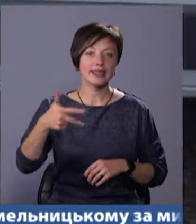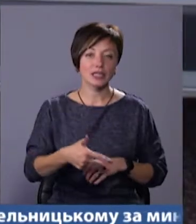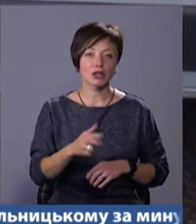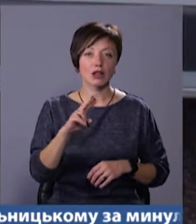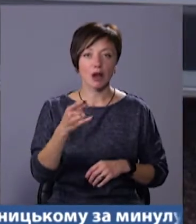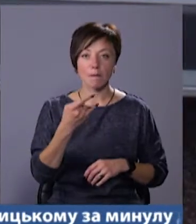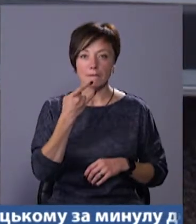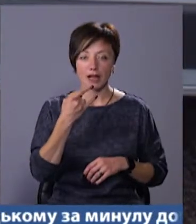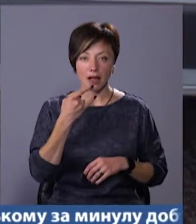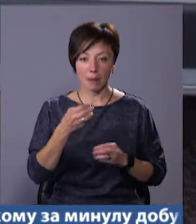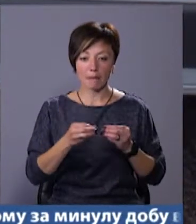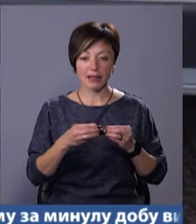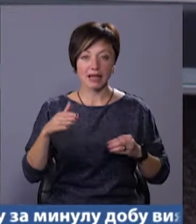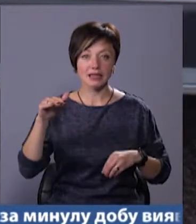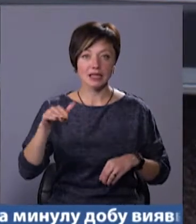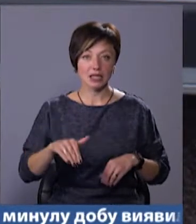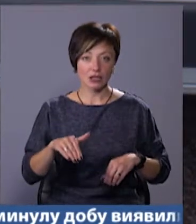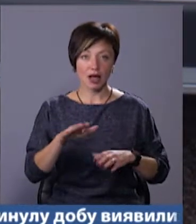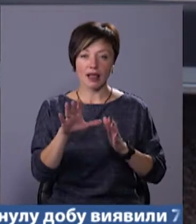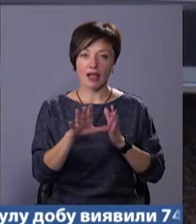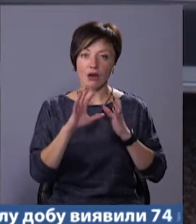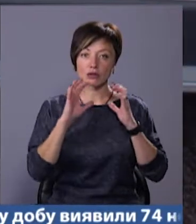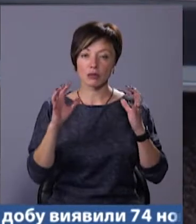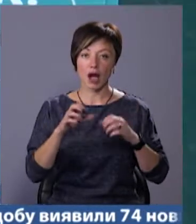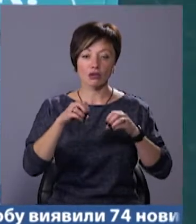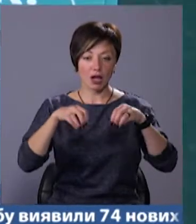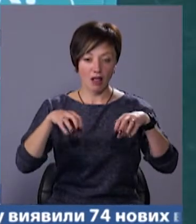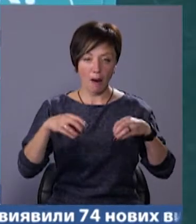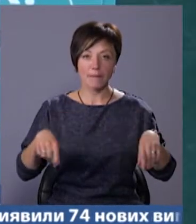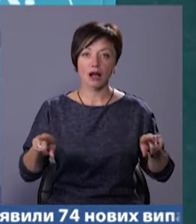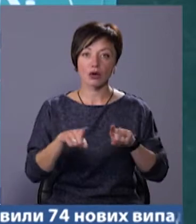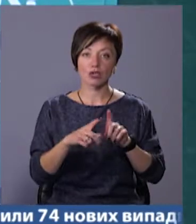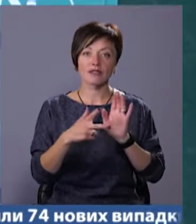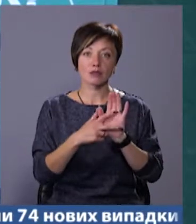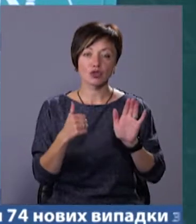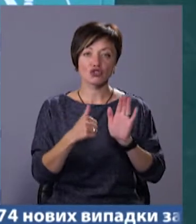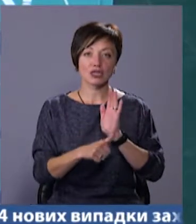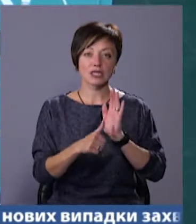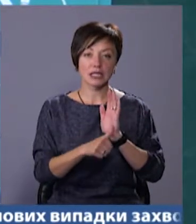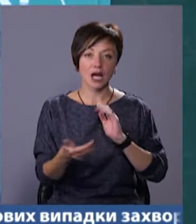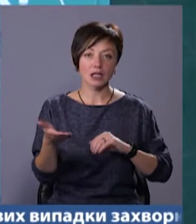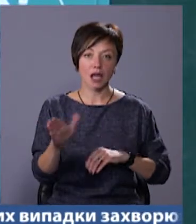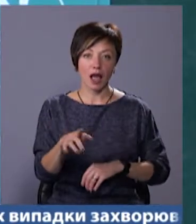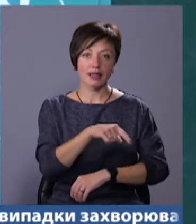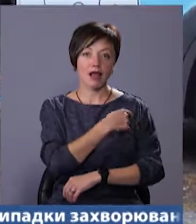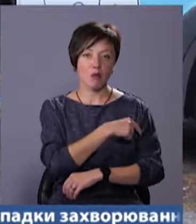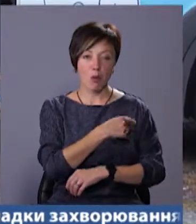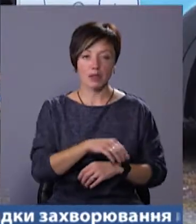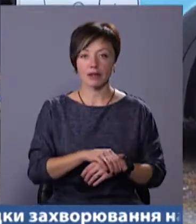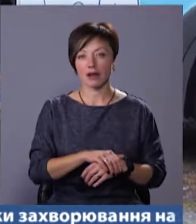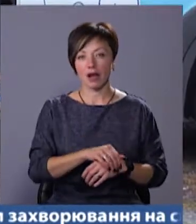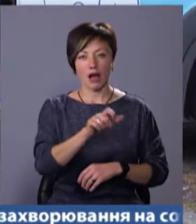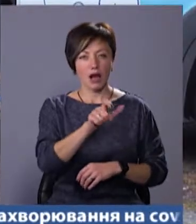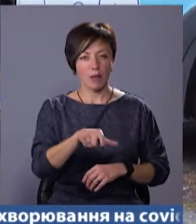майже 15 тисяч люмінесцентних та енергозберігаючих ламп, а також 860 термометрів. Відвідувачі екобусу